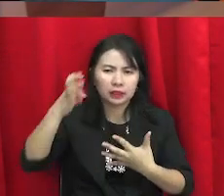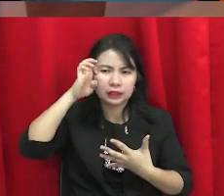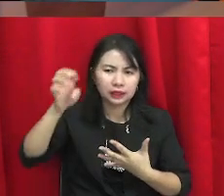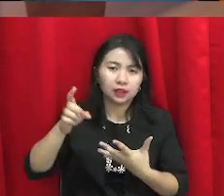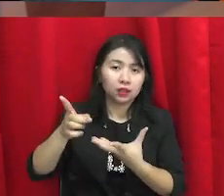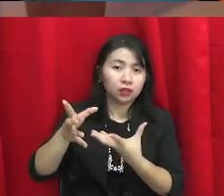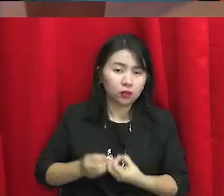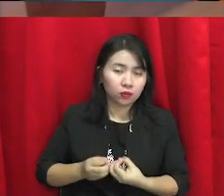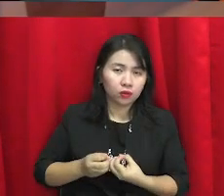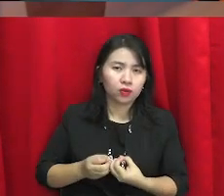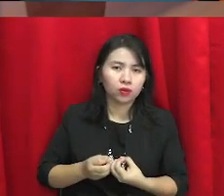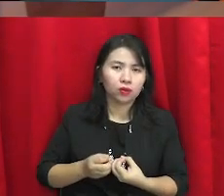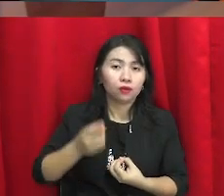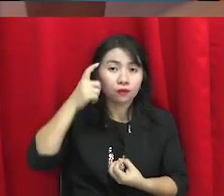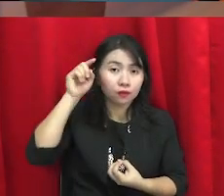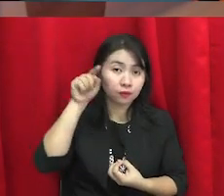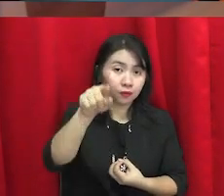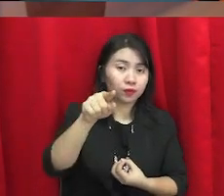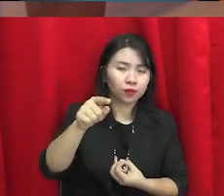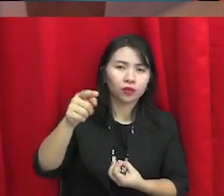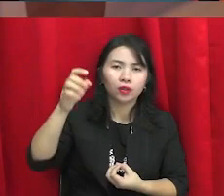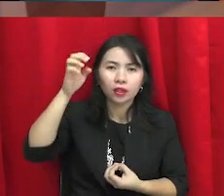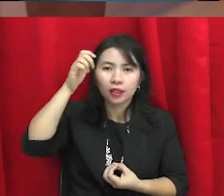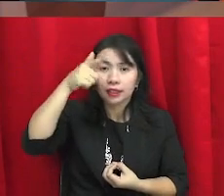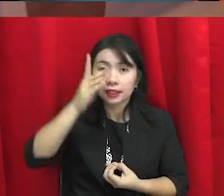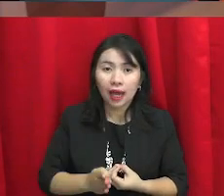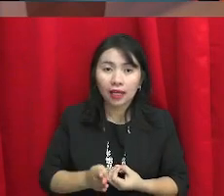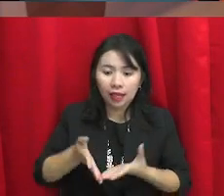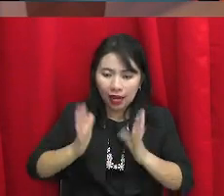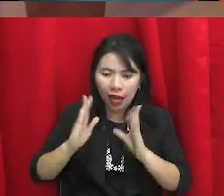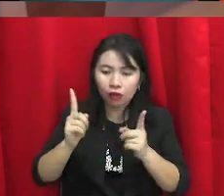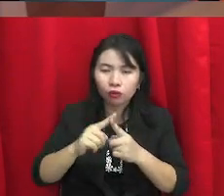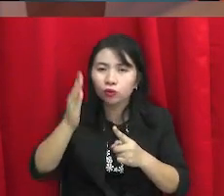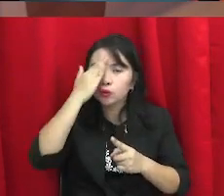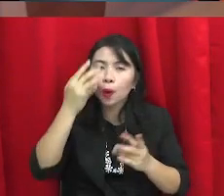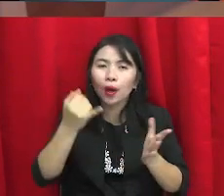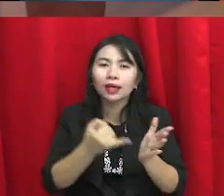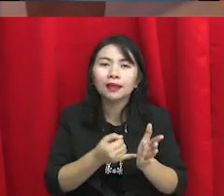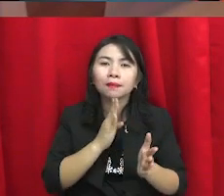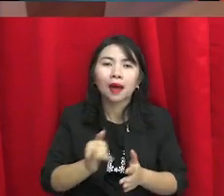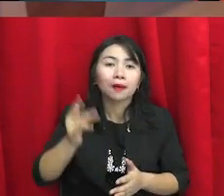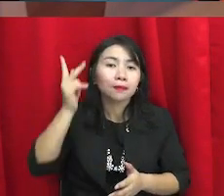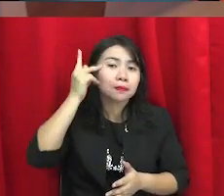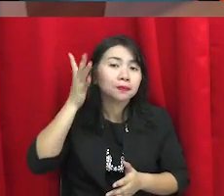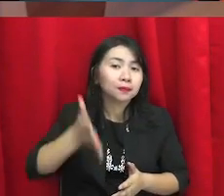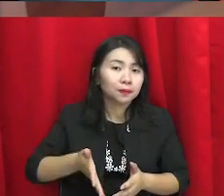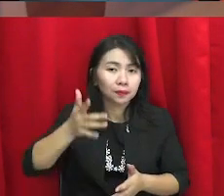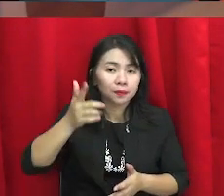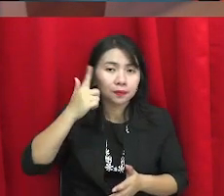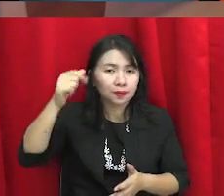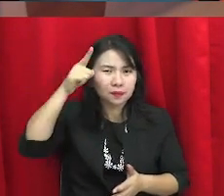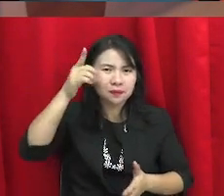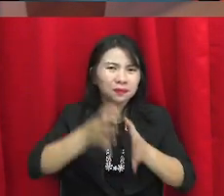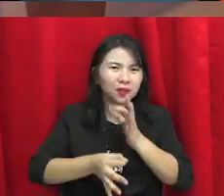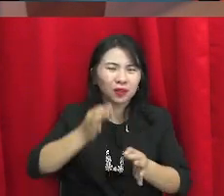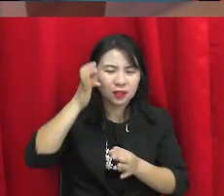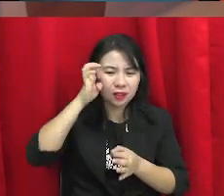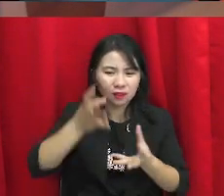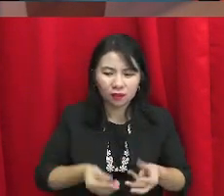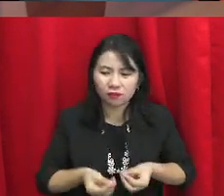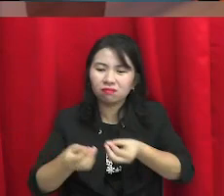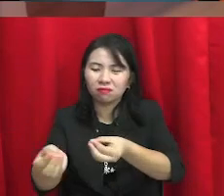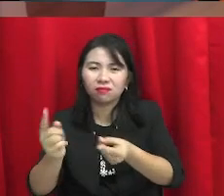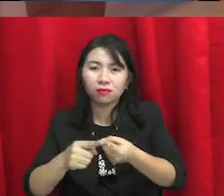mangyari, ipara sa iyo, ipapaalam niya yan sa kanyang tao. Dahil pag sa atin niya diniretso yan,